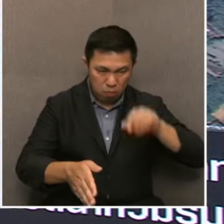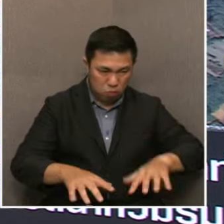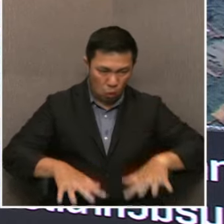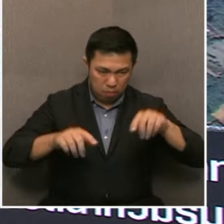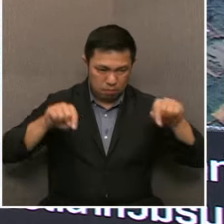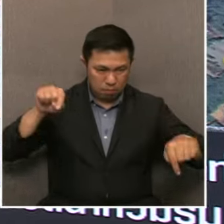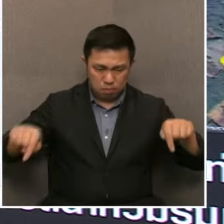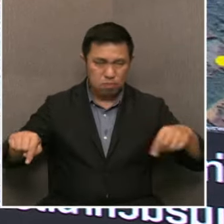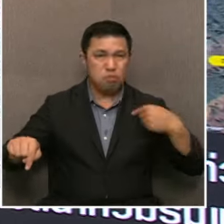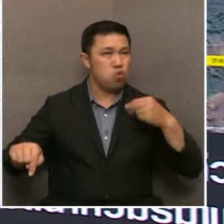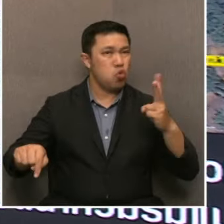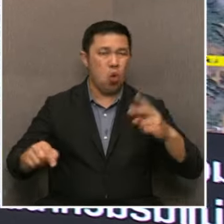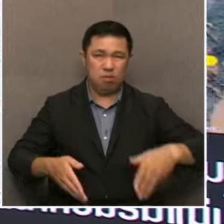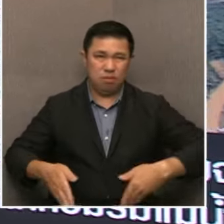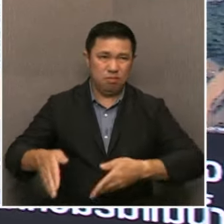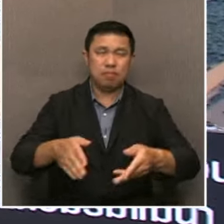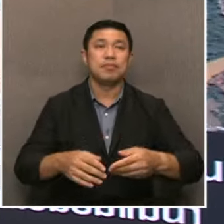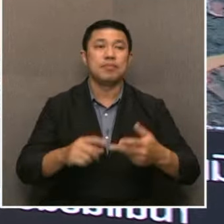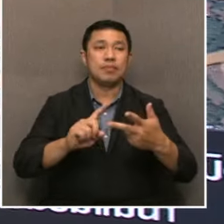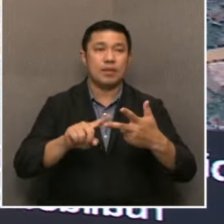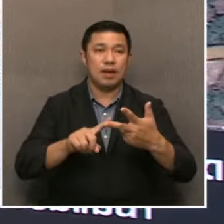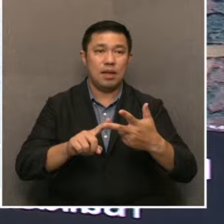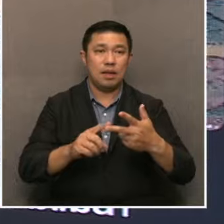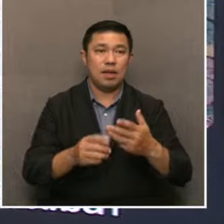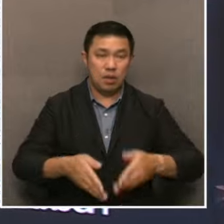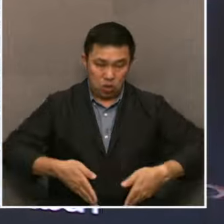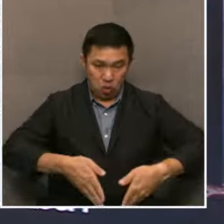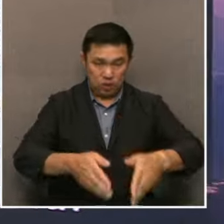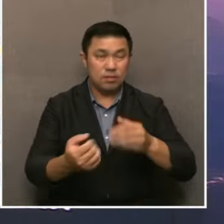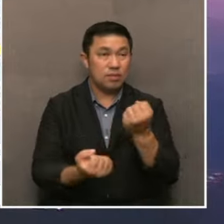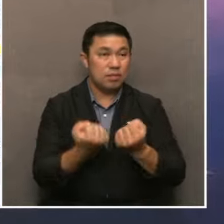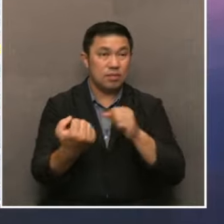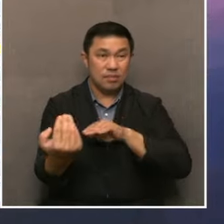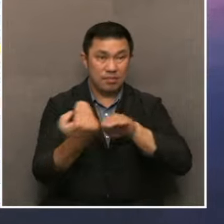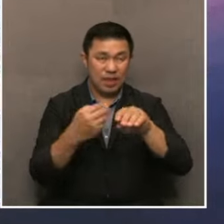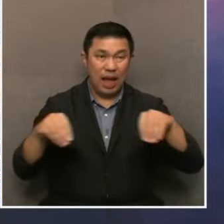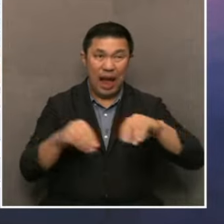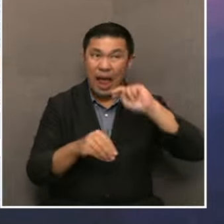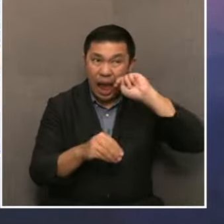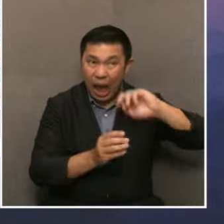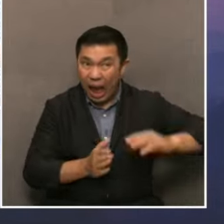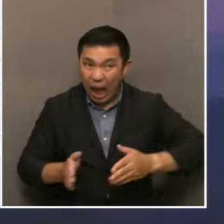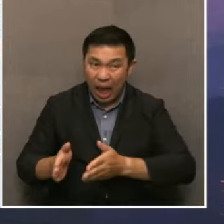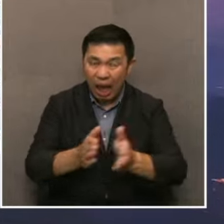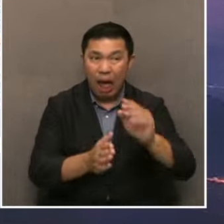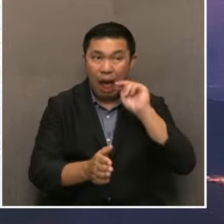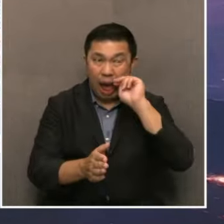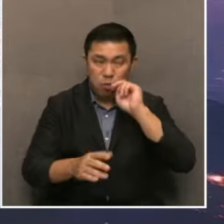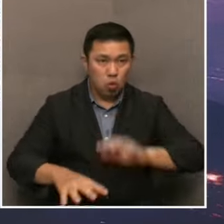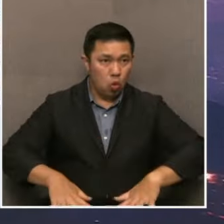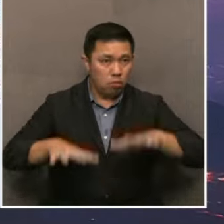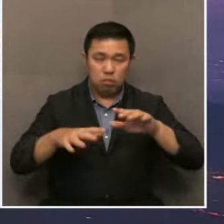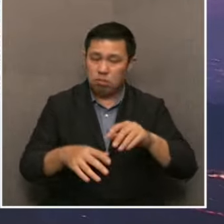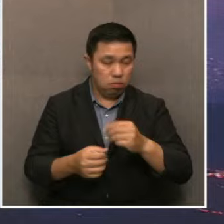ครับไปดูกันต่อนะครับพาคุณผู้ชมไปที่ถนนเียบแม่น้ำซึ่งจะเป็นภาพที่สะท้อนว่าถูกน้ำท่วมจนมิดเลยนะครับถนนเนี่ยไม่